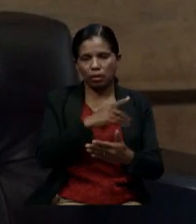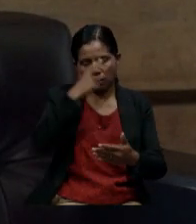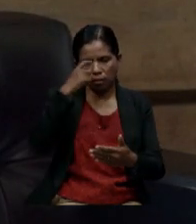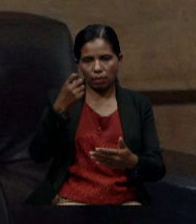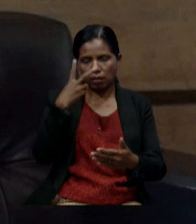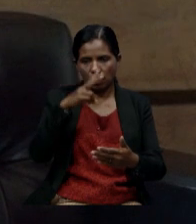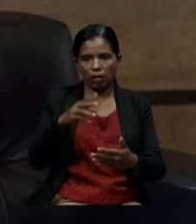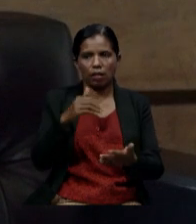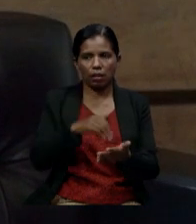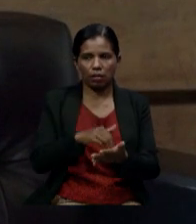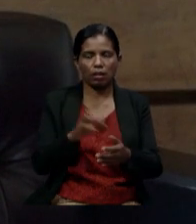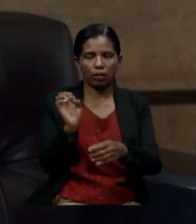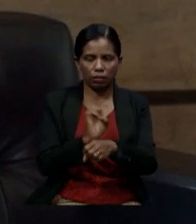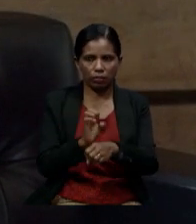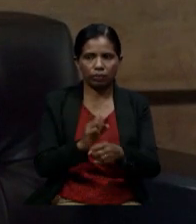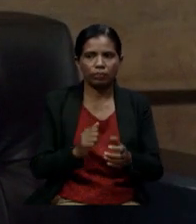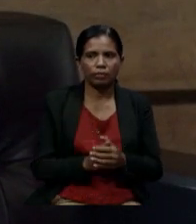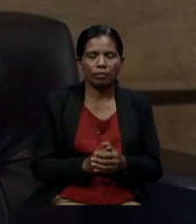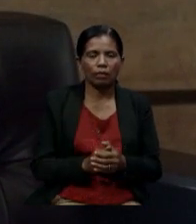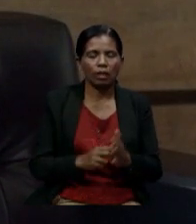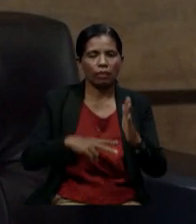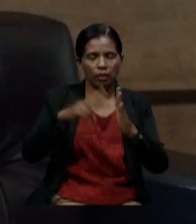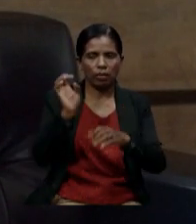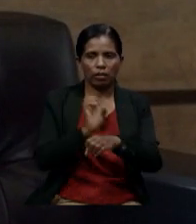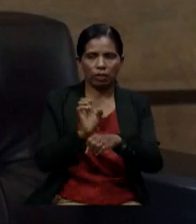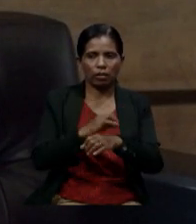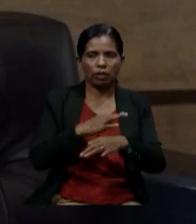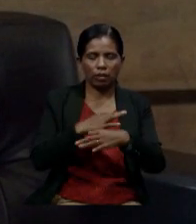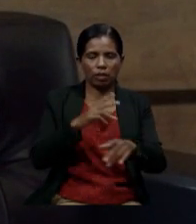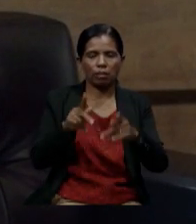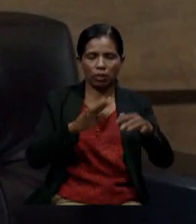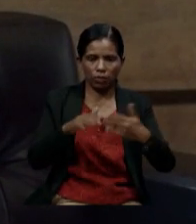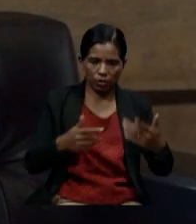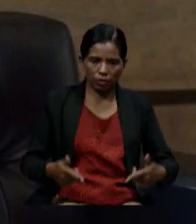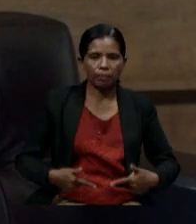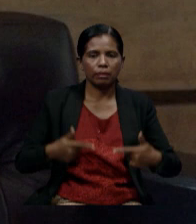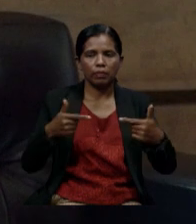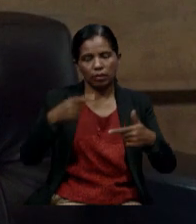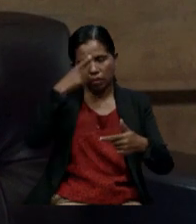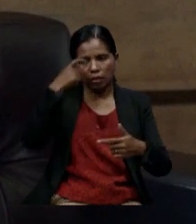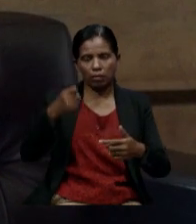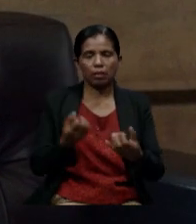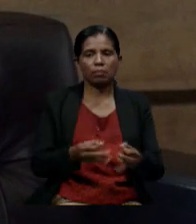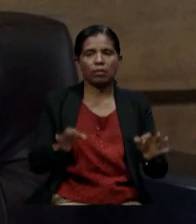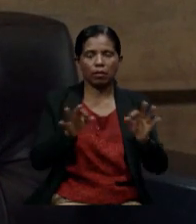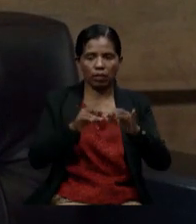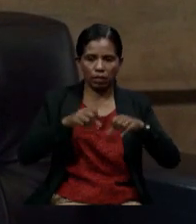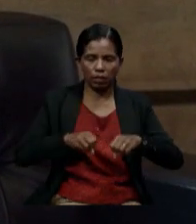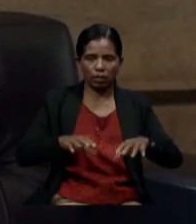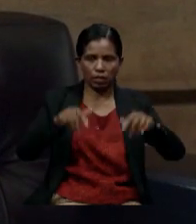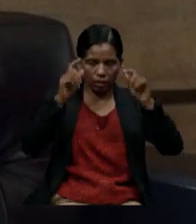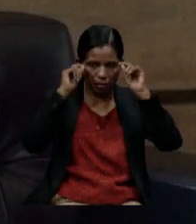filo fale, valor econômico. E valor ekonomiku maka hadiah povo ne moris. Tamane maka importansi tasi ba Timor